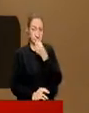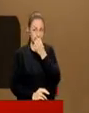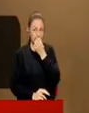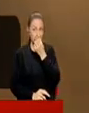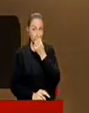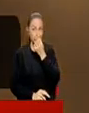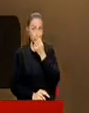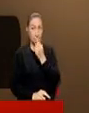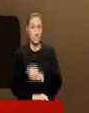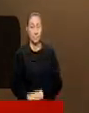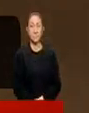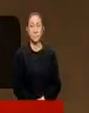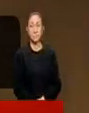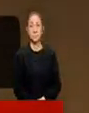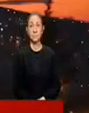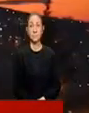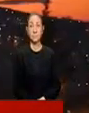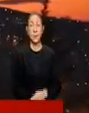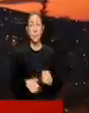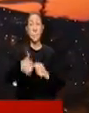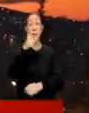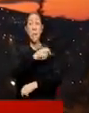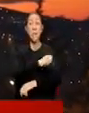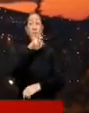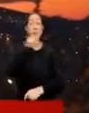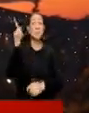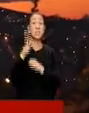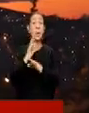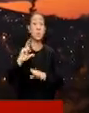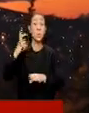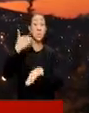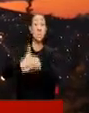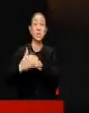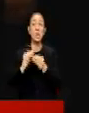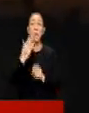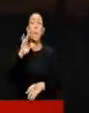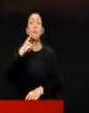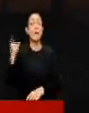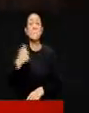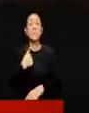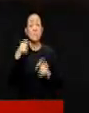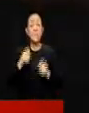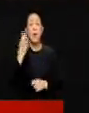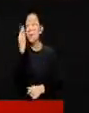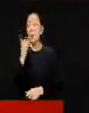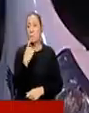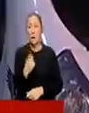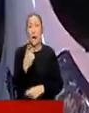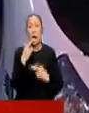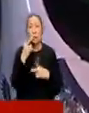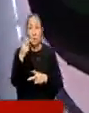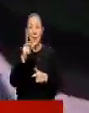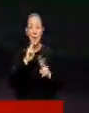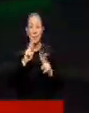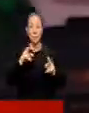sokaktayız Bir de baskına giden özel harekat bakan Almanya Fransa neden güneşin geç doğuşunu sorun etmiyor biz ediyoruz anlamıyorum dedi açıklama